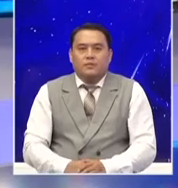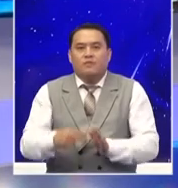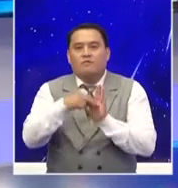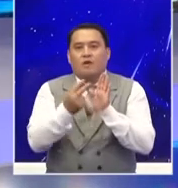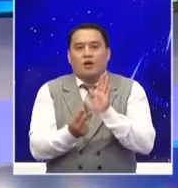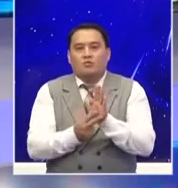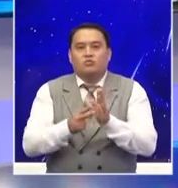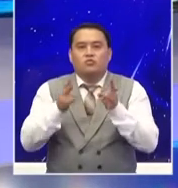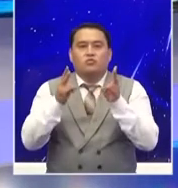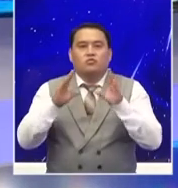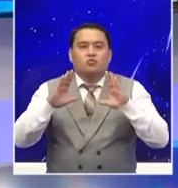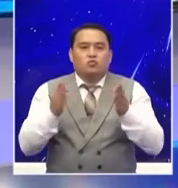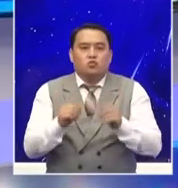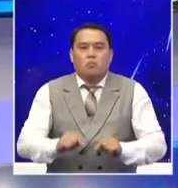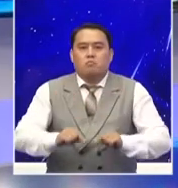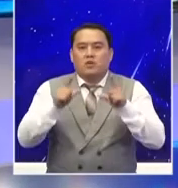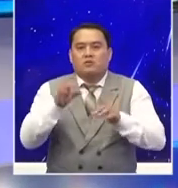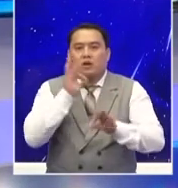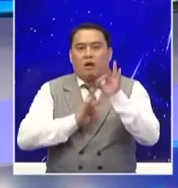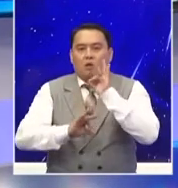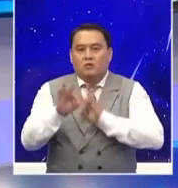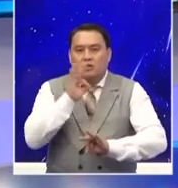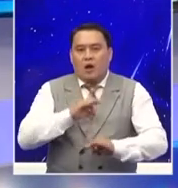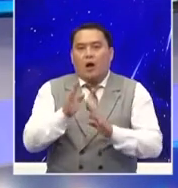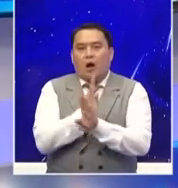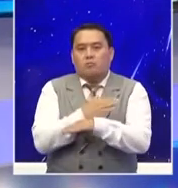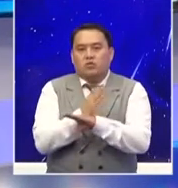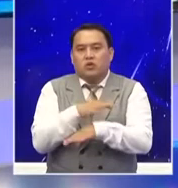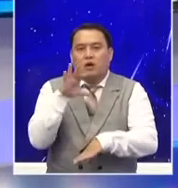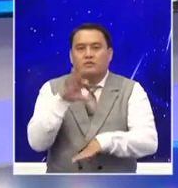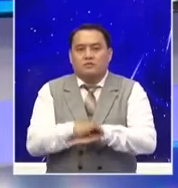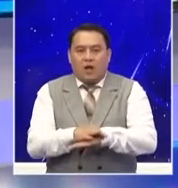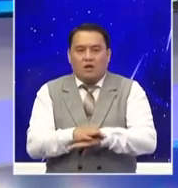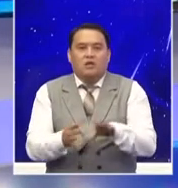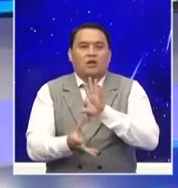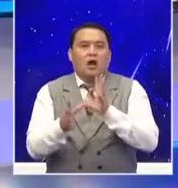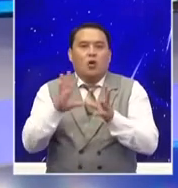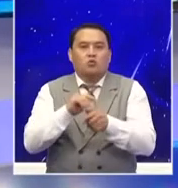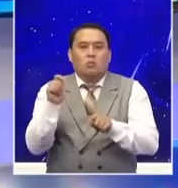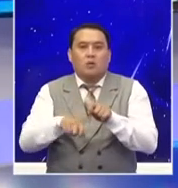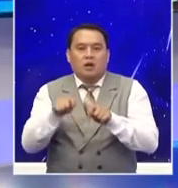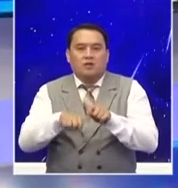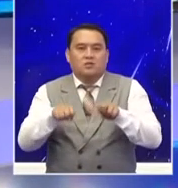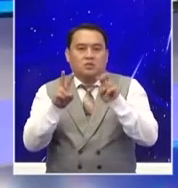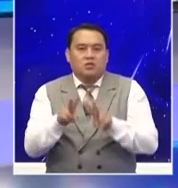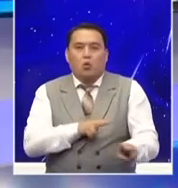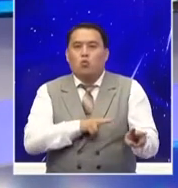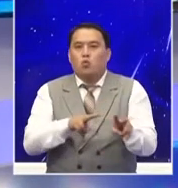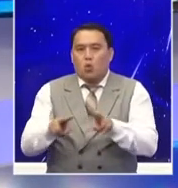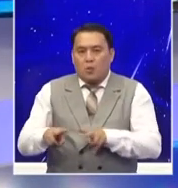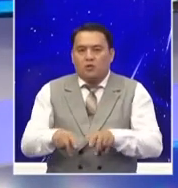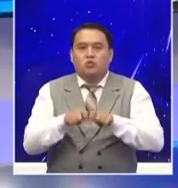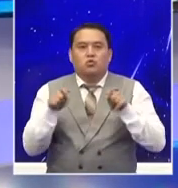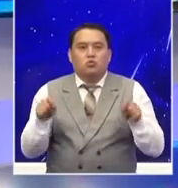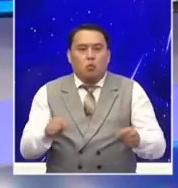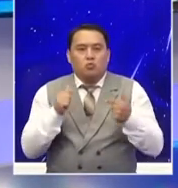18 случаев незаконного повышения цен на лекарства выявлено в Капшагае. Это показали результаты рейда специальной мониторинговой группы,